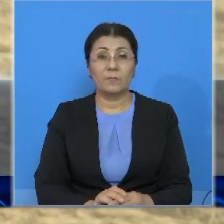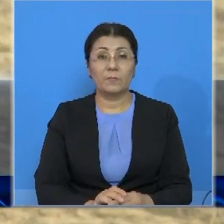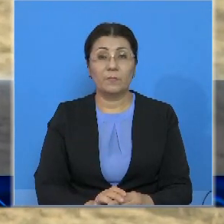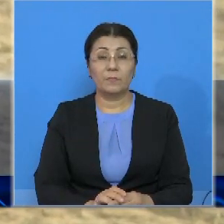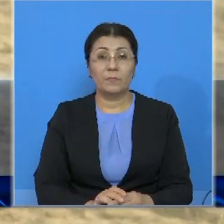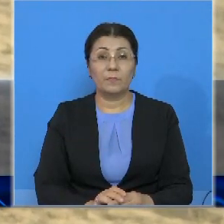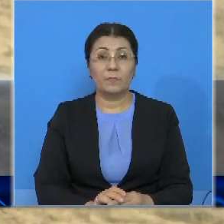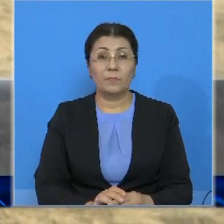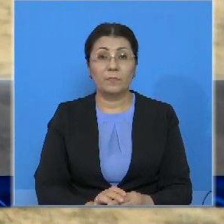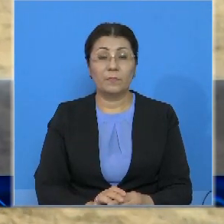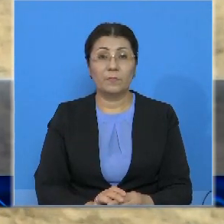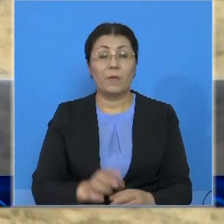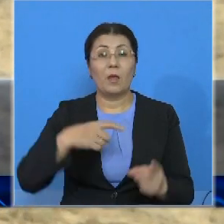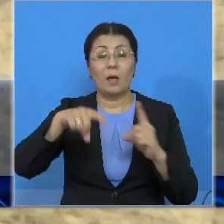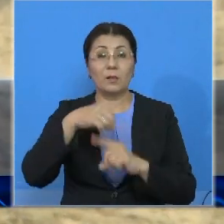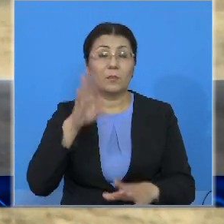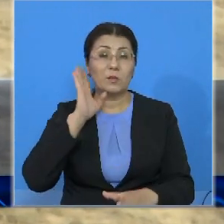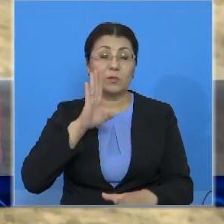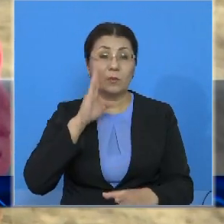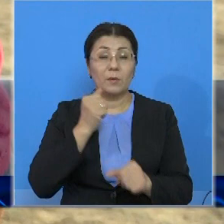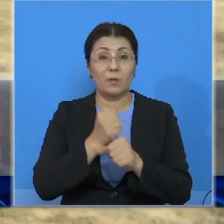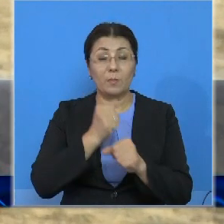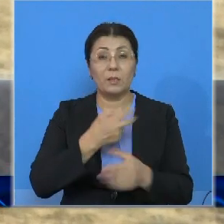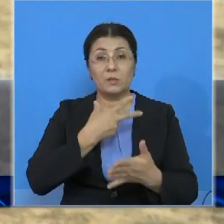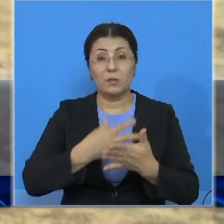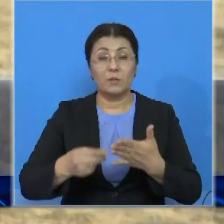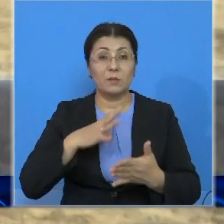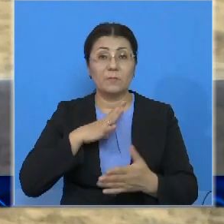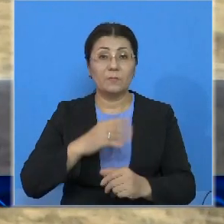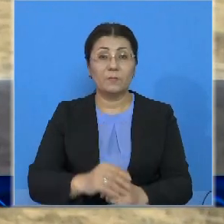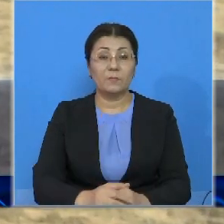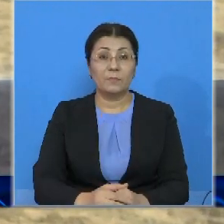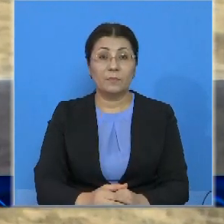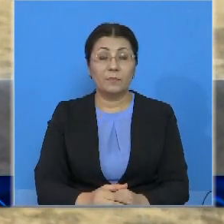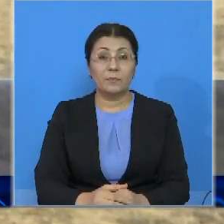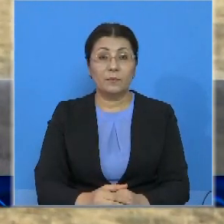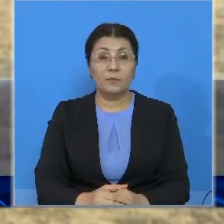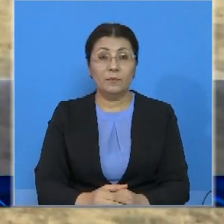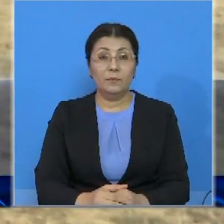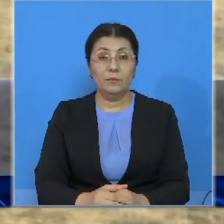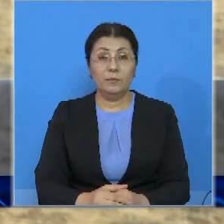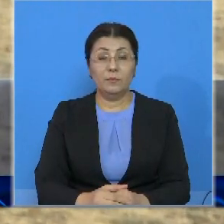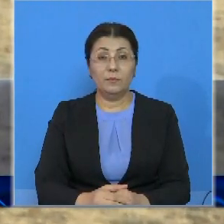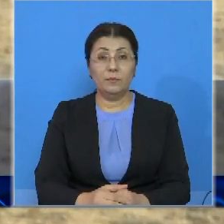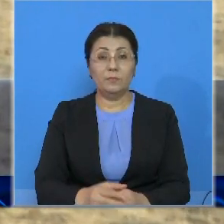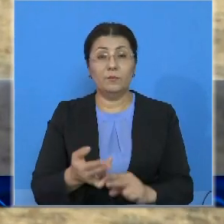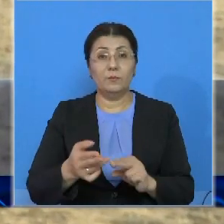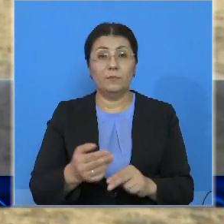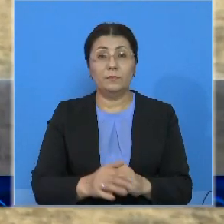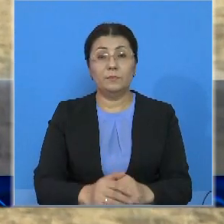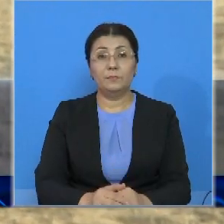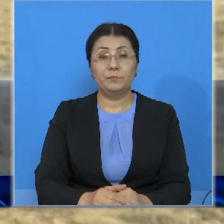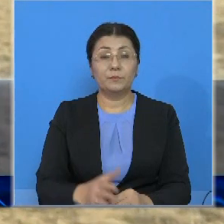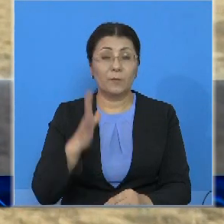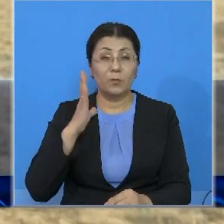жаңағы айналмалы суаратын жүйесін алып жатырық, иә, круговой. Со Құдай қаласа бір осы айдың аяғында келіп қалу керек,